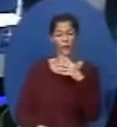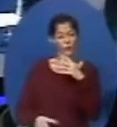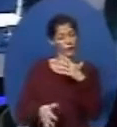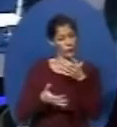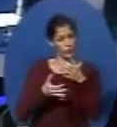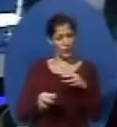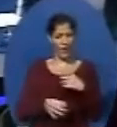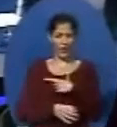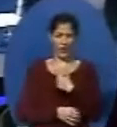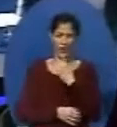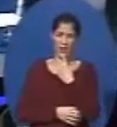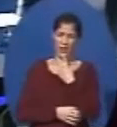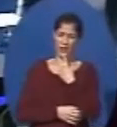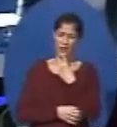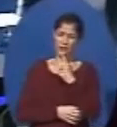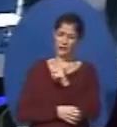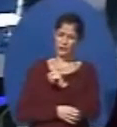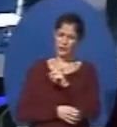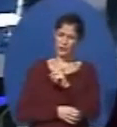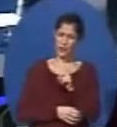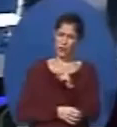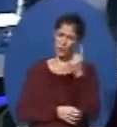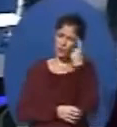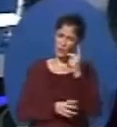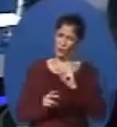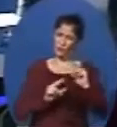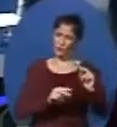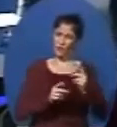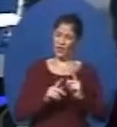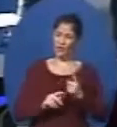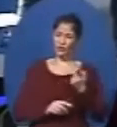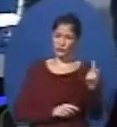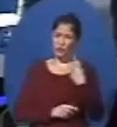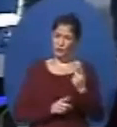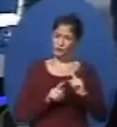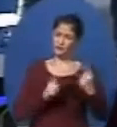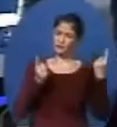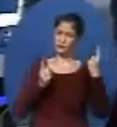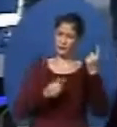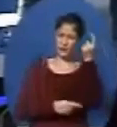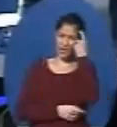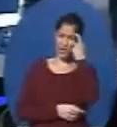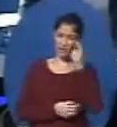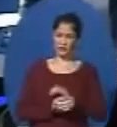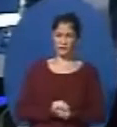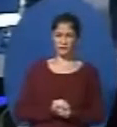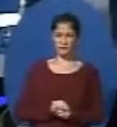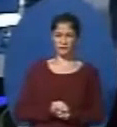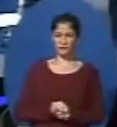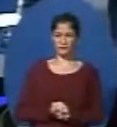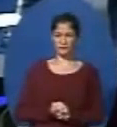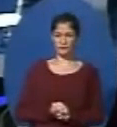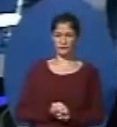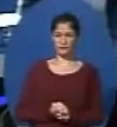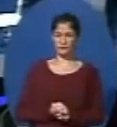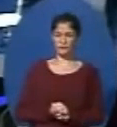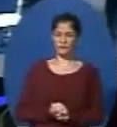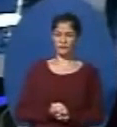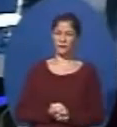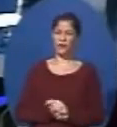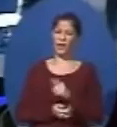ממשלה בישראל בלקיחת שוחד? כן. כן, אני... כן, מה כן? למה אתה לא סומך? אתה במשך שנים עמדת על